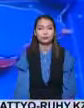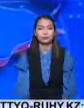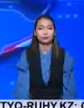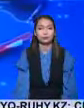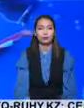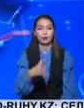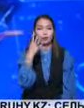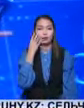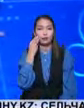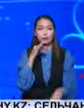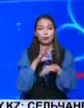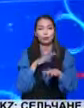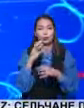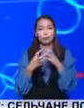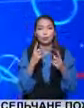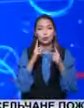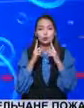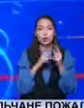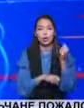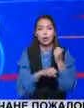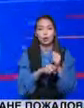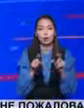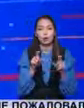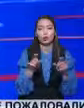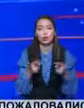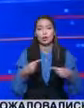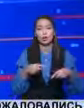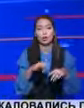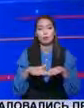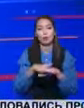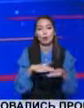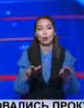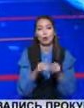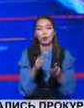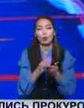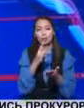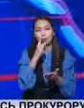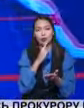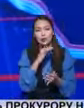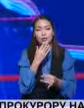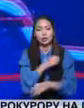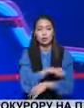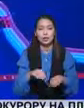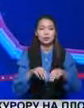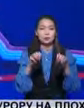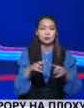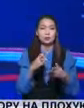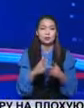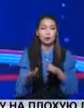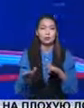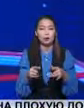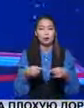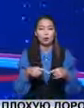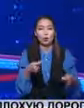В Алматы прошел международный семинар для работников дошкольных организаций. Площадка объединила отечественных и зарубежных специалистов. Мероприятие